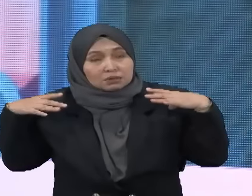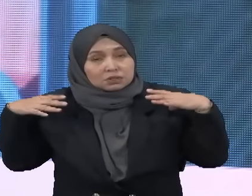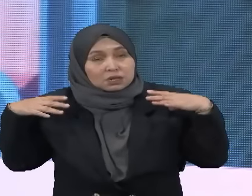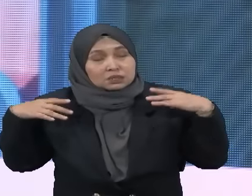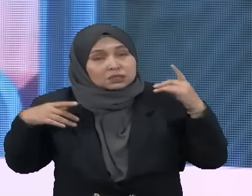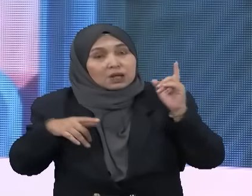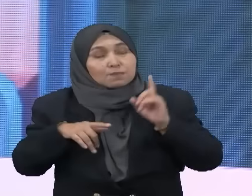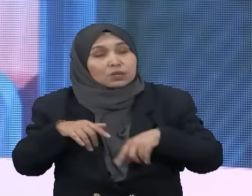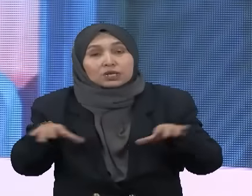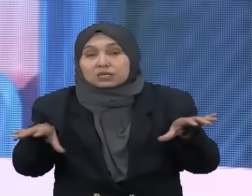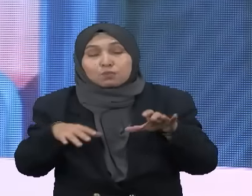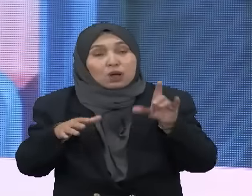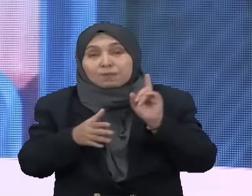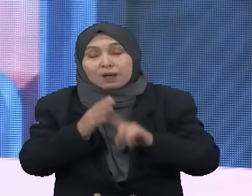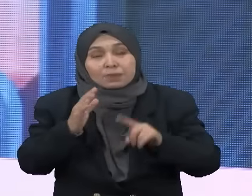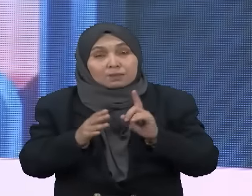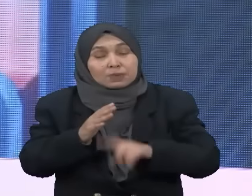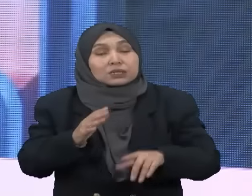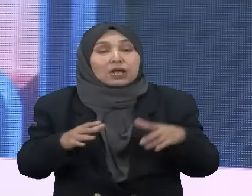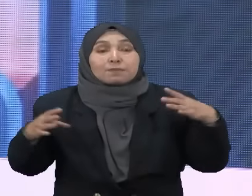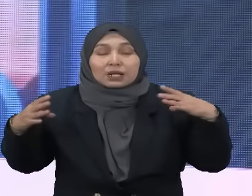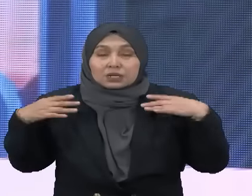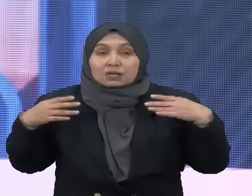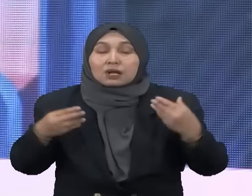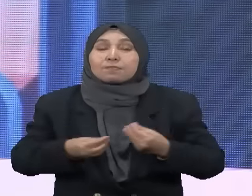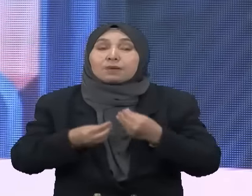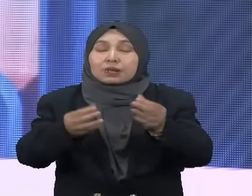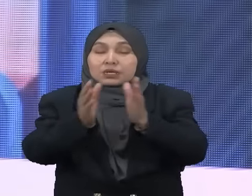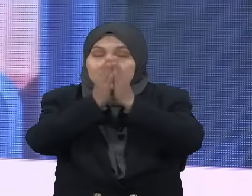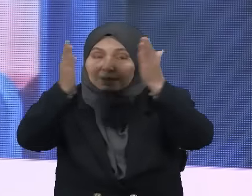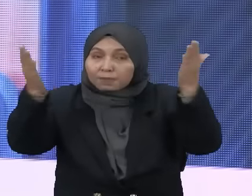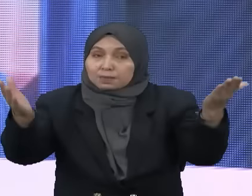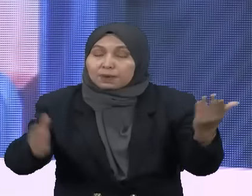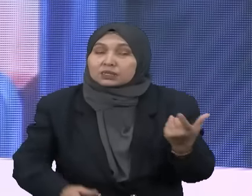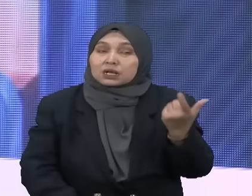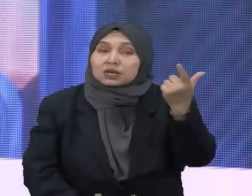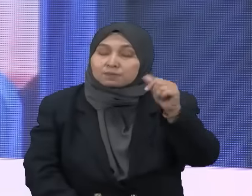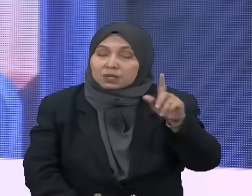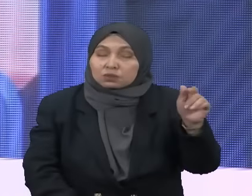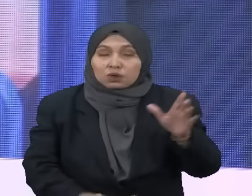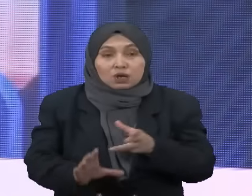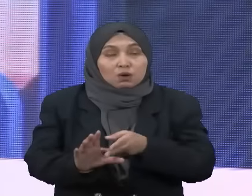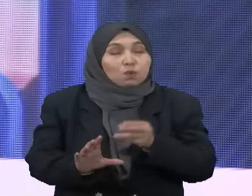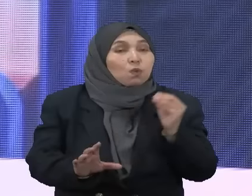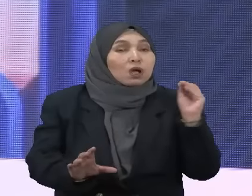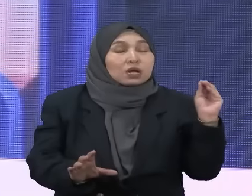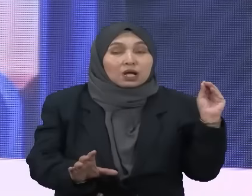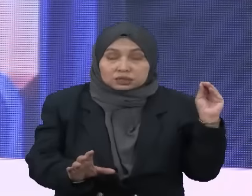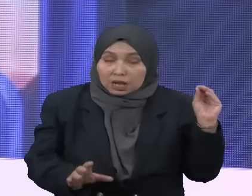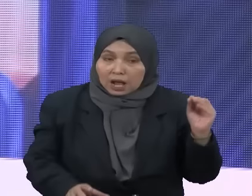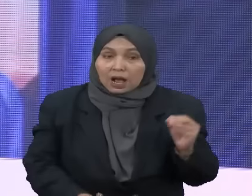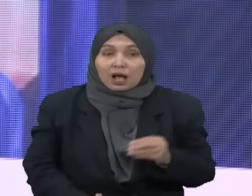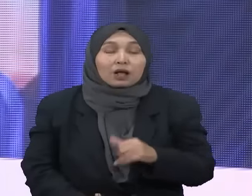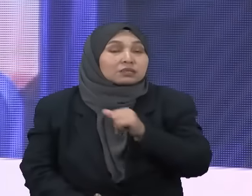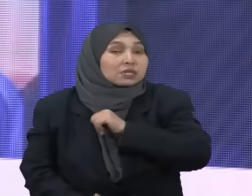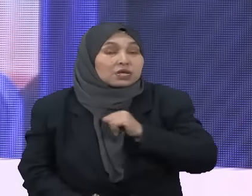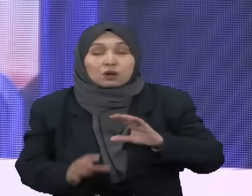boleh diapa-apakan lah, tuan-tuan. Dan malaikat ini memberi khabar kepada Nabi Lut alaihi salam agar mengeluarkan baginda dan ahli keluarga